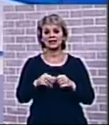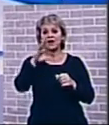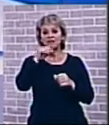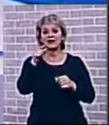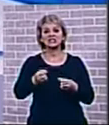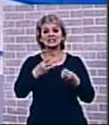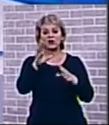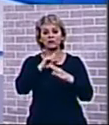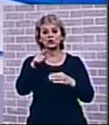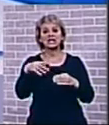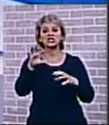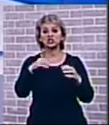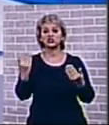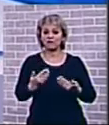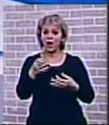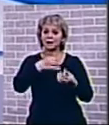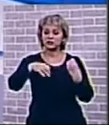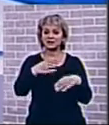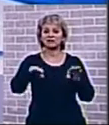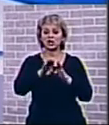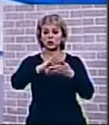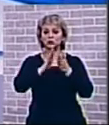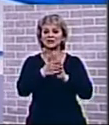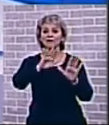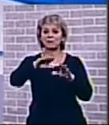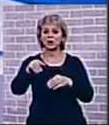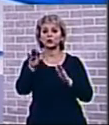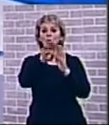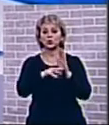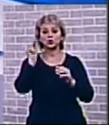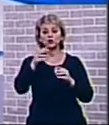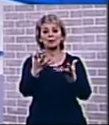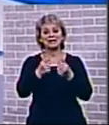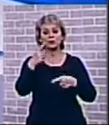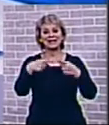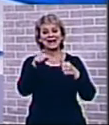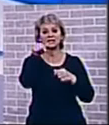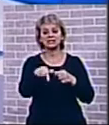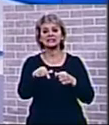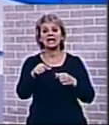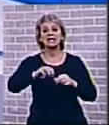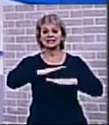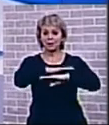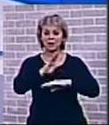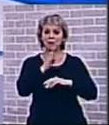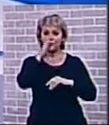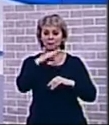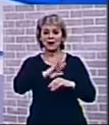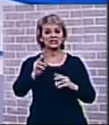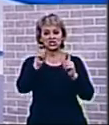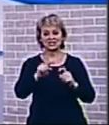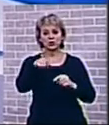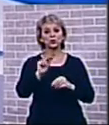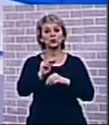Вода, свежий воздух и живое общение. В таких условиях проходят уроки школы приемных родителей. За парты мам и пап не